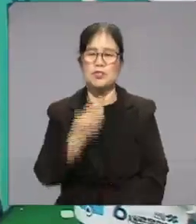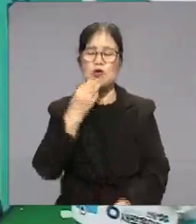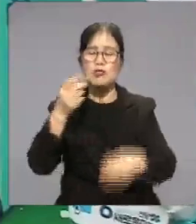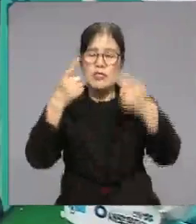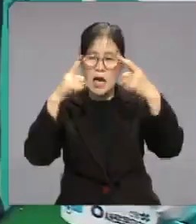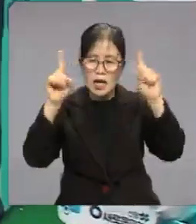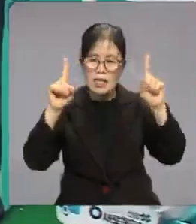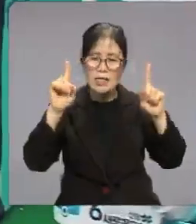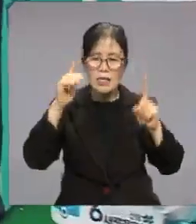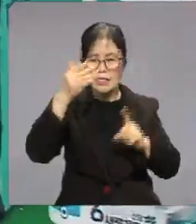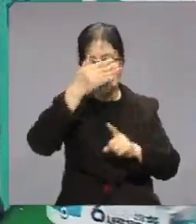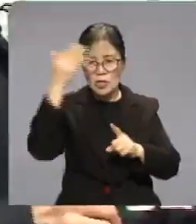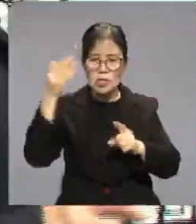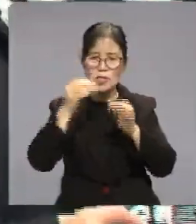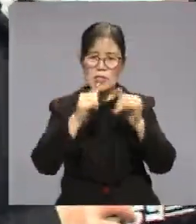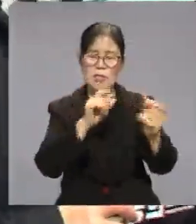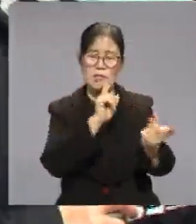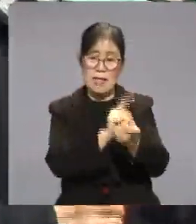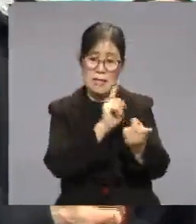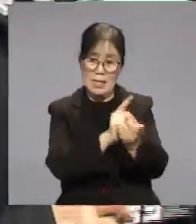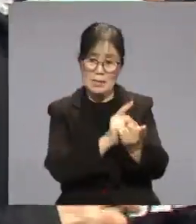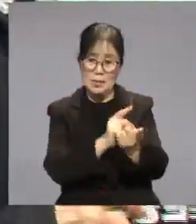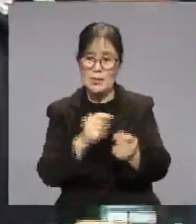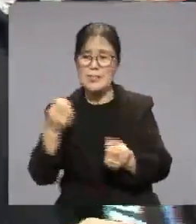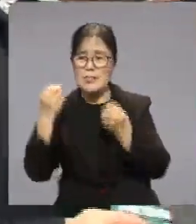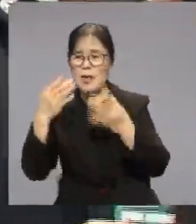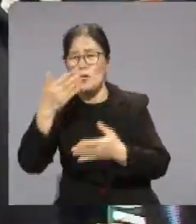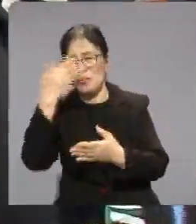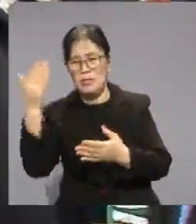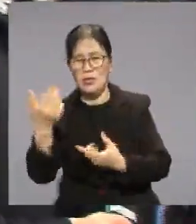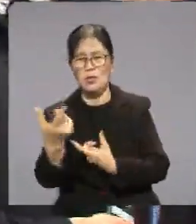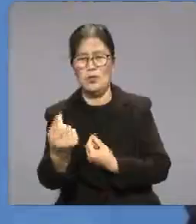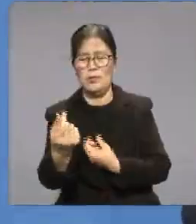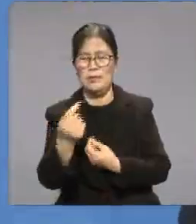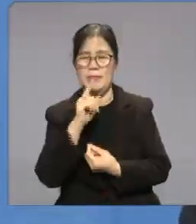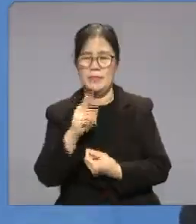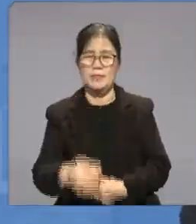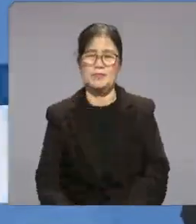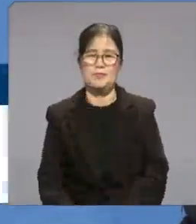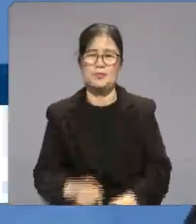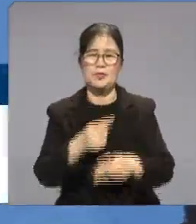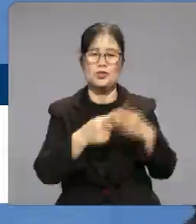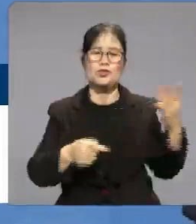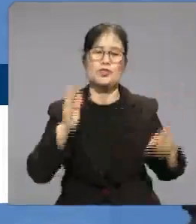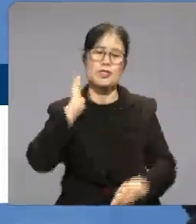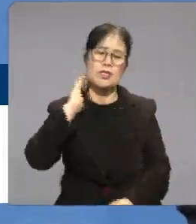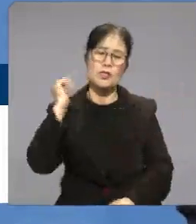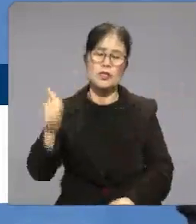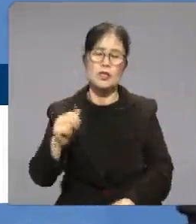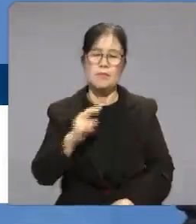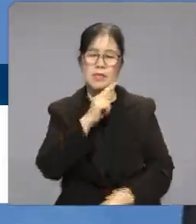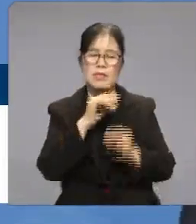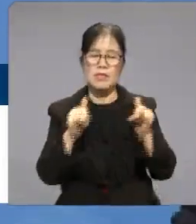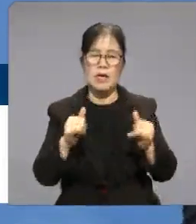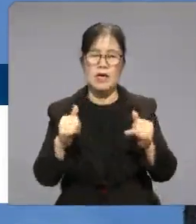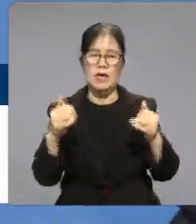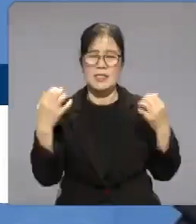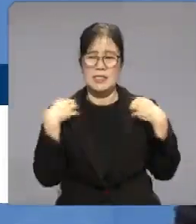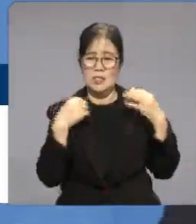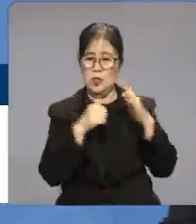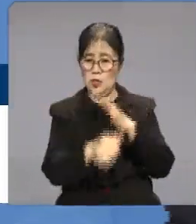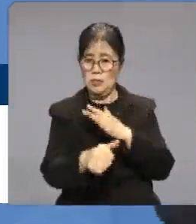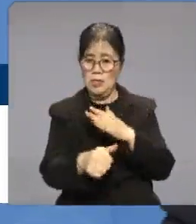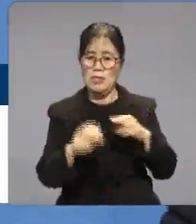대학가에서 청년 유권자들을 만난 새로운 미래도 같은 목소리를 냈습니다. 윤석열 대통령은 피의자 이종섭의